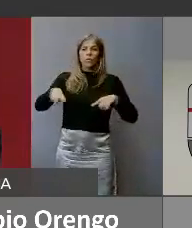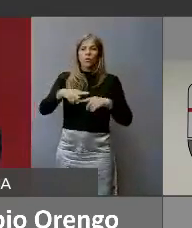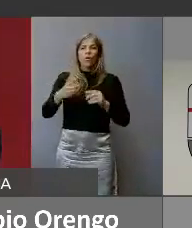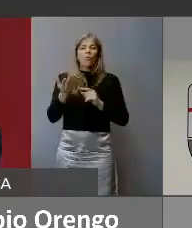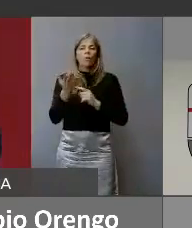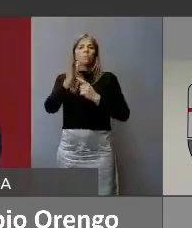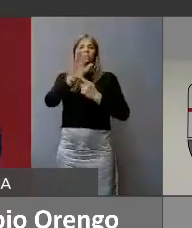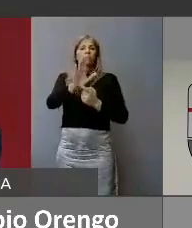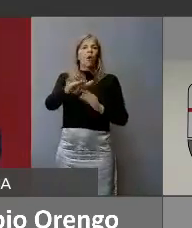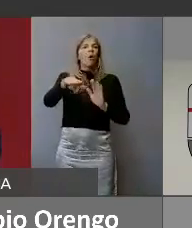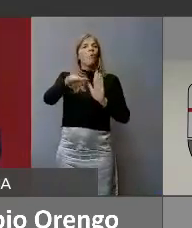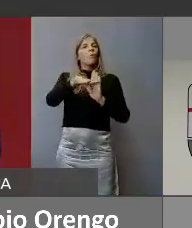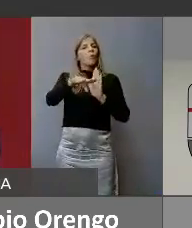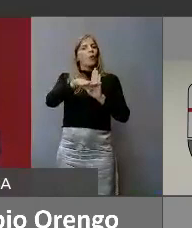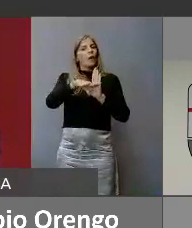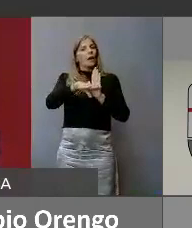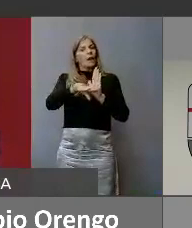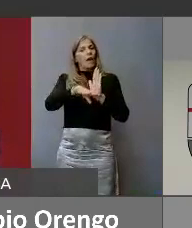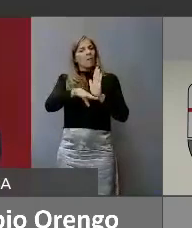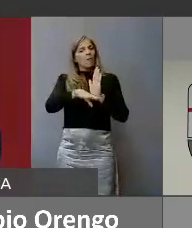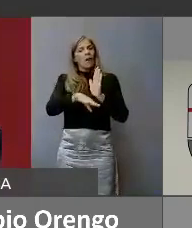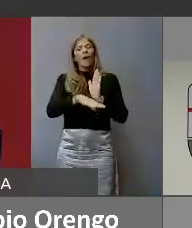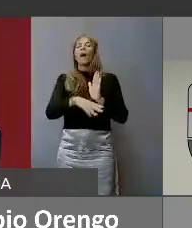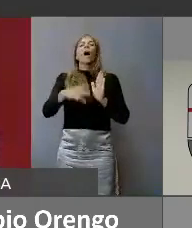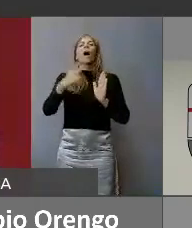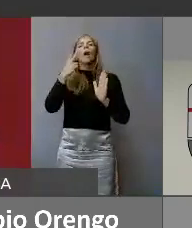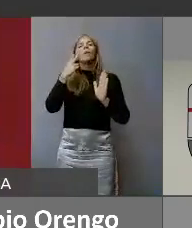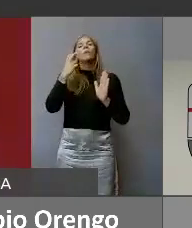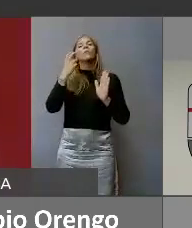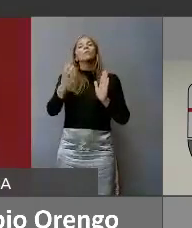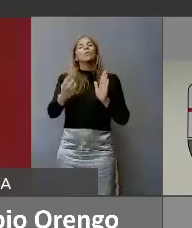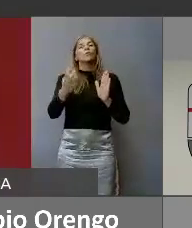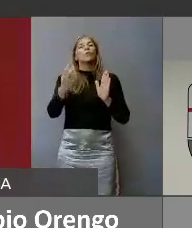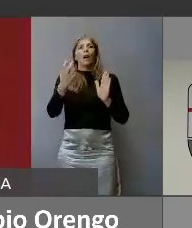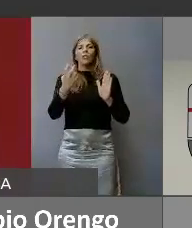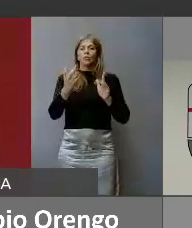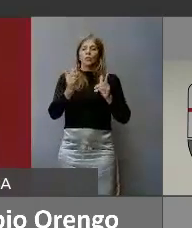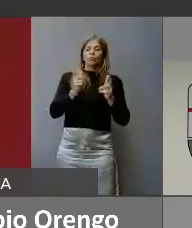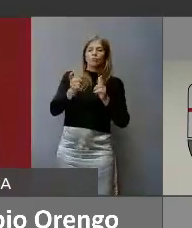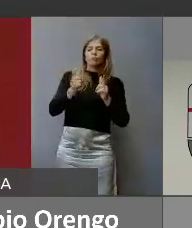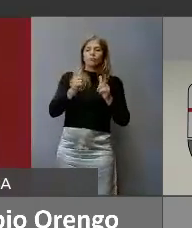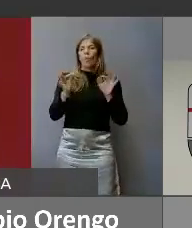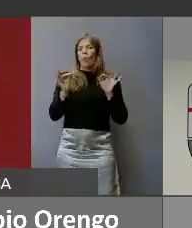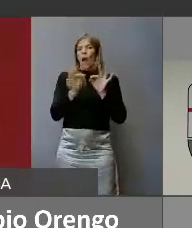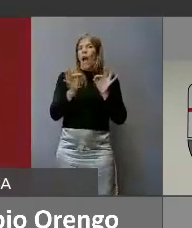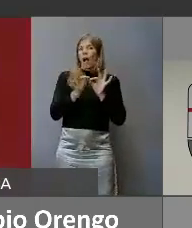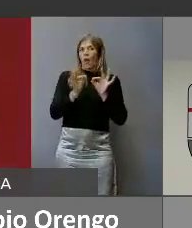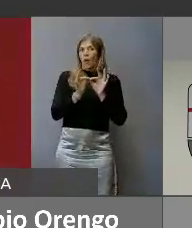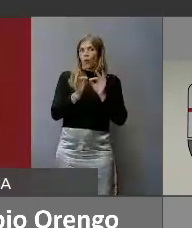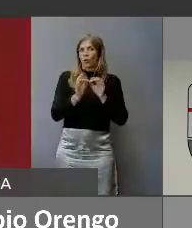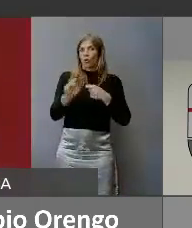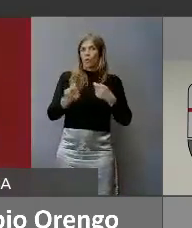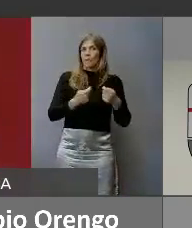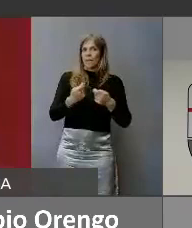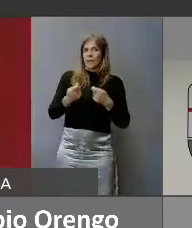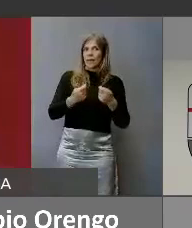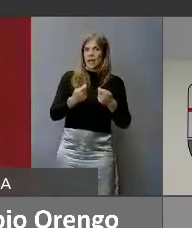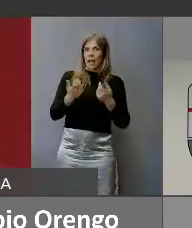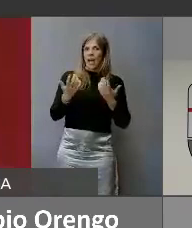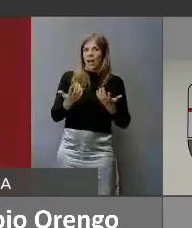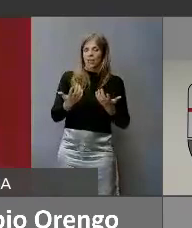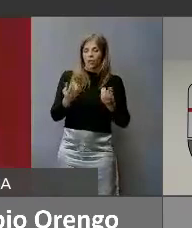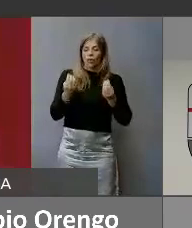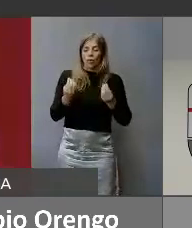abbiamo trovato soluzioni condivise con il mercato proprio perciò far sì che se vi sia uno